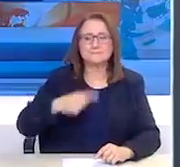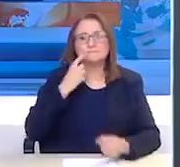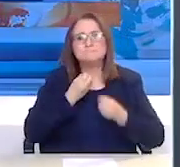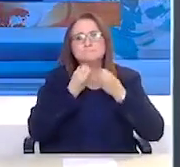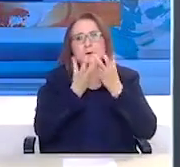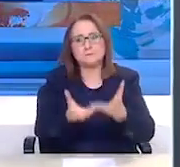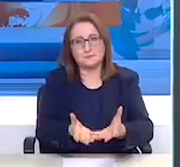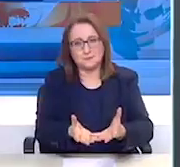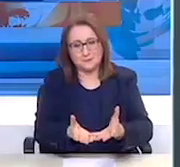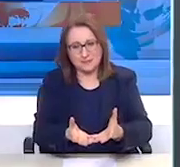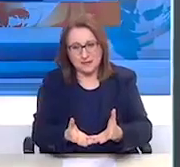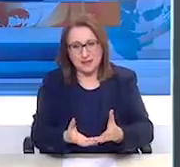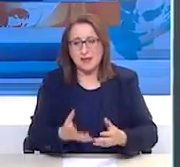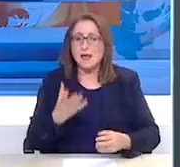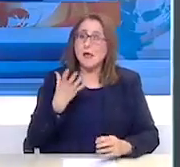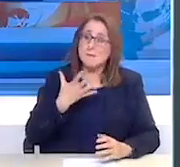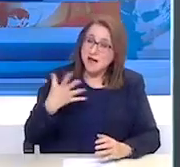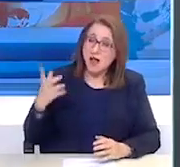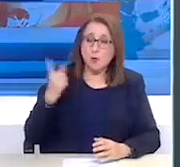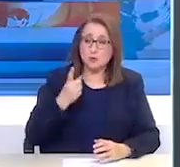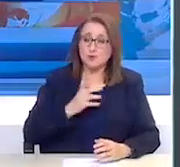ένα σημαντικό ποσοστό δεν τα καταφέρνει.